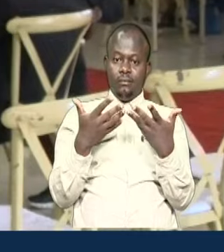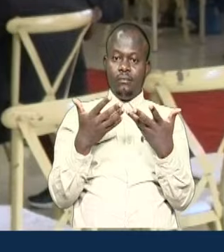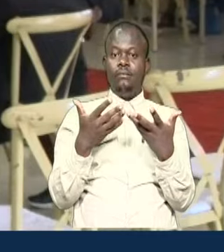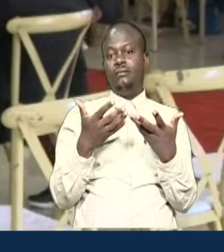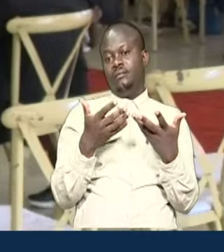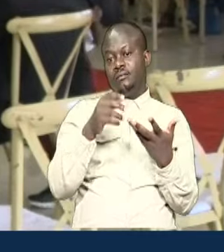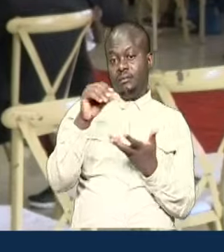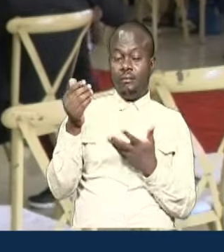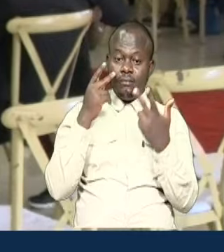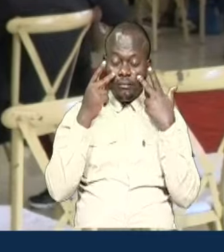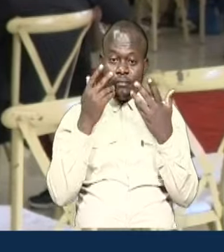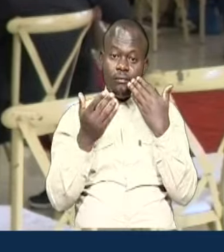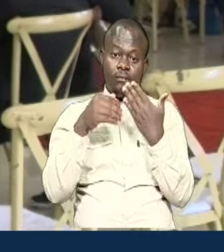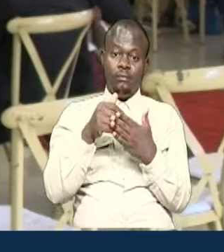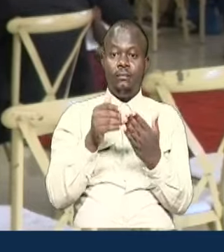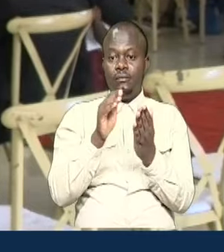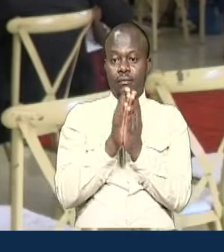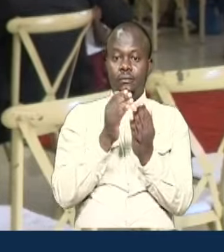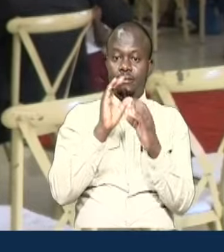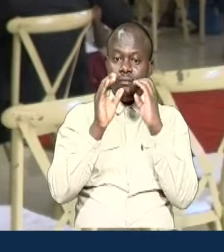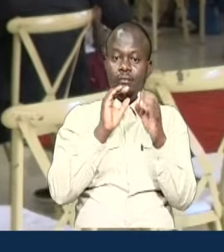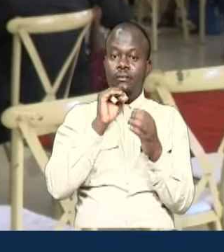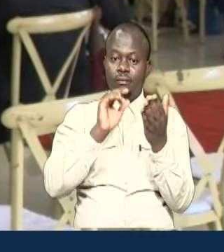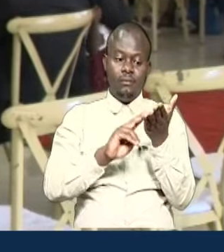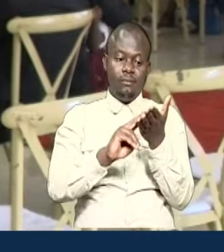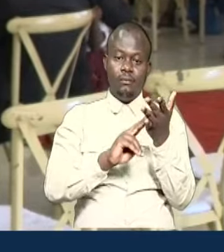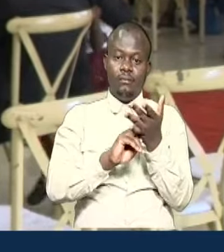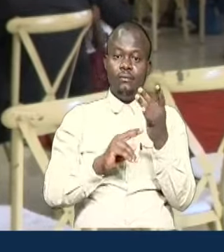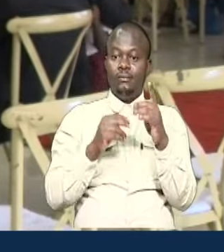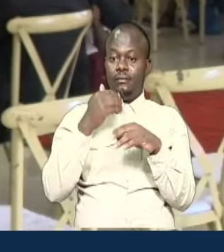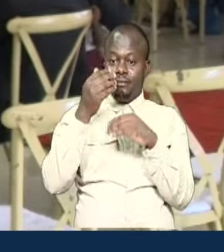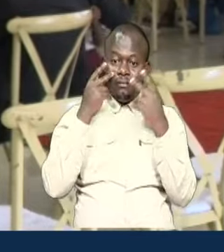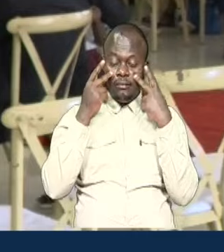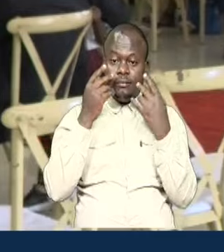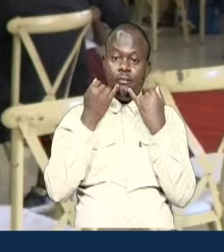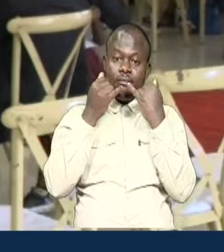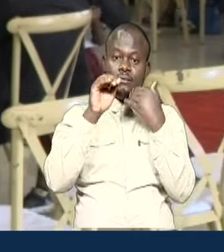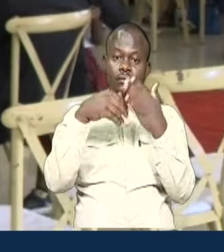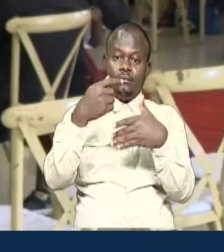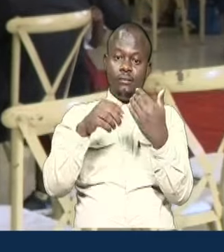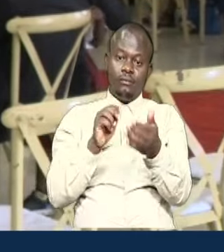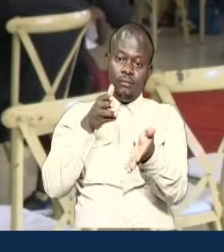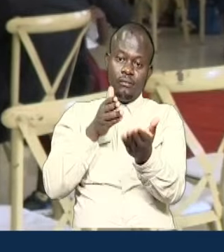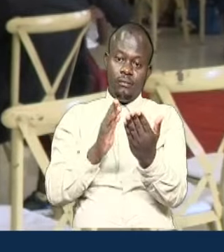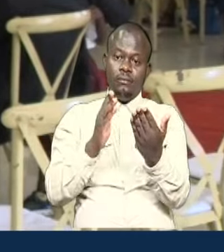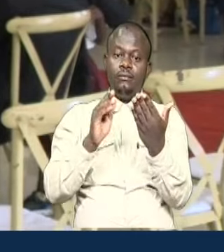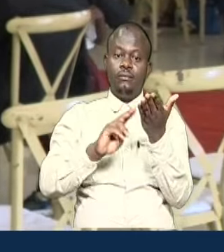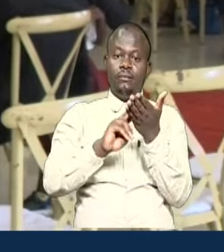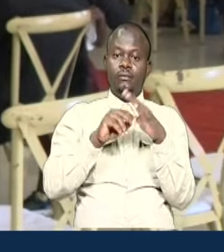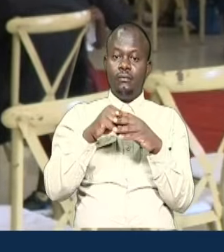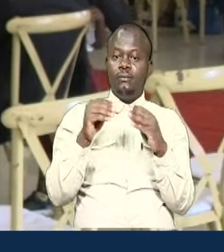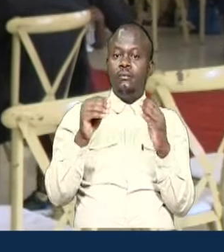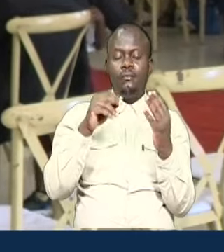abana bigaga wabonaga wenda iyo cahier de communication nayo nakoreshaga, ugasanga barakubwira komeza ukurikirana umwana, mukoresha